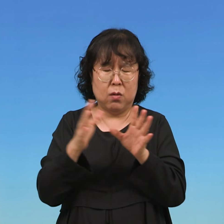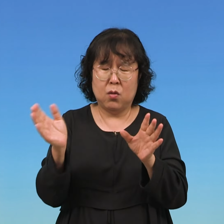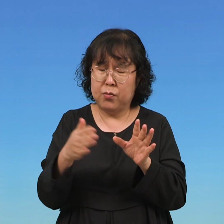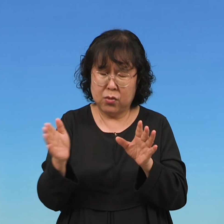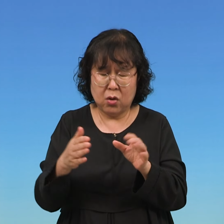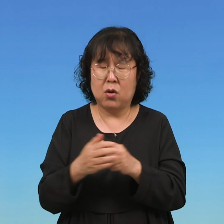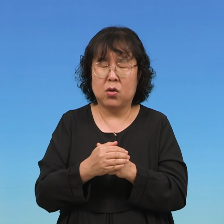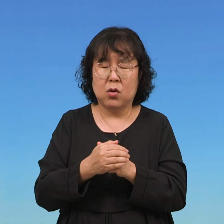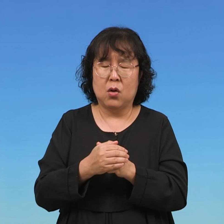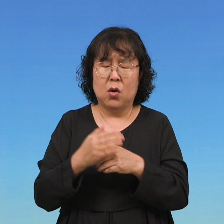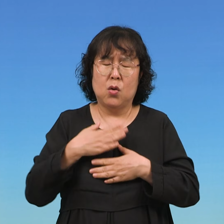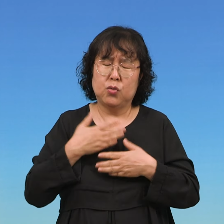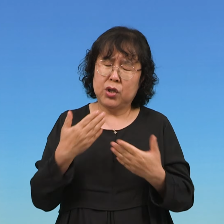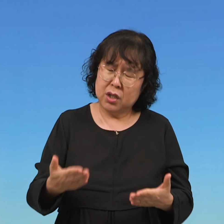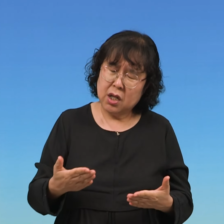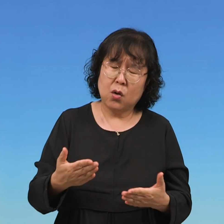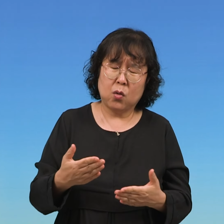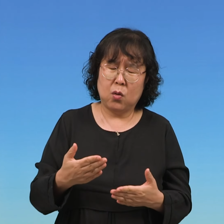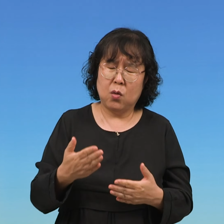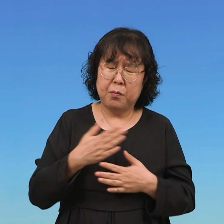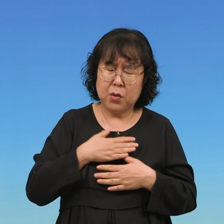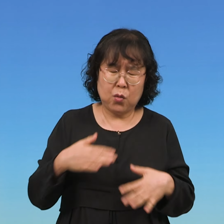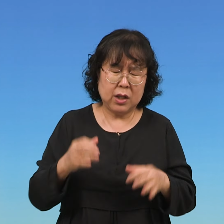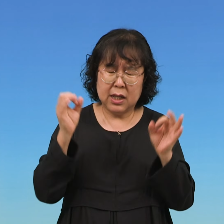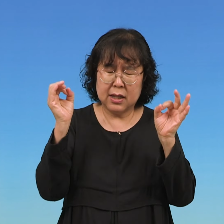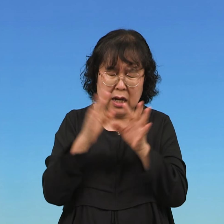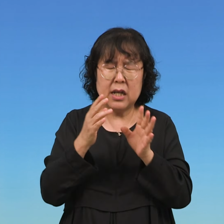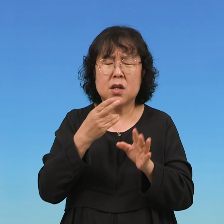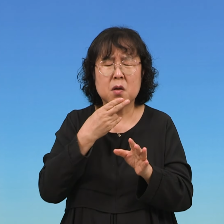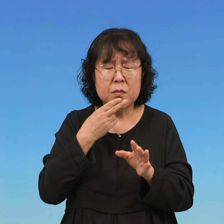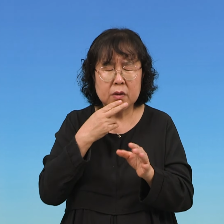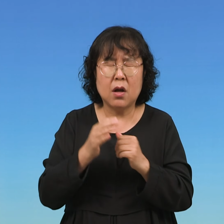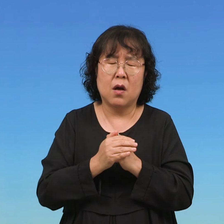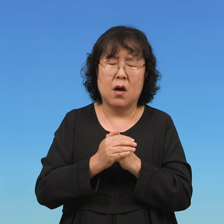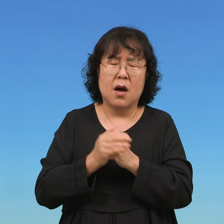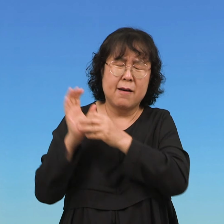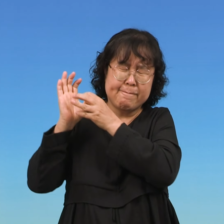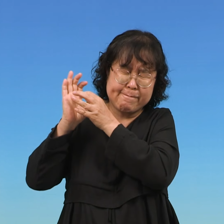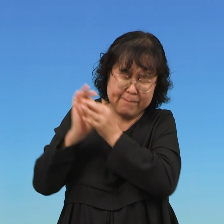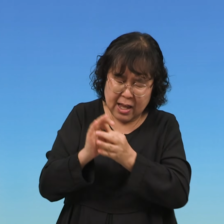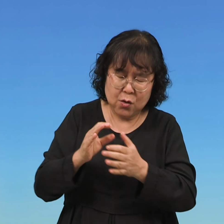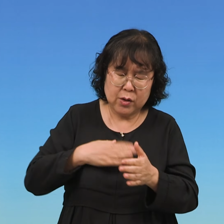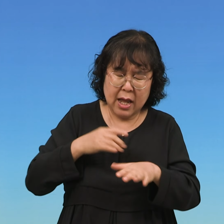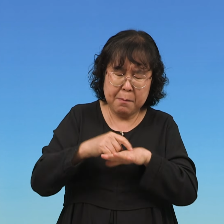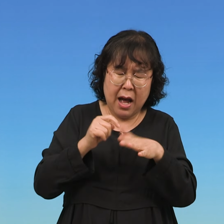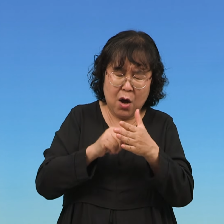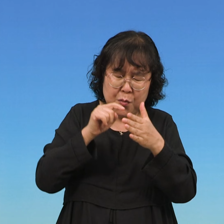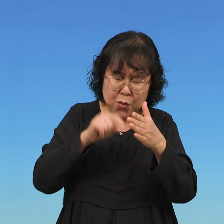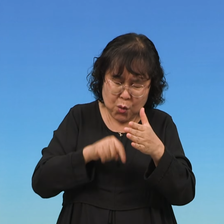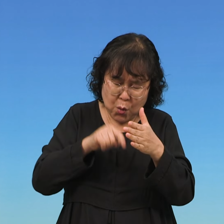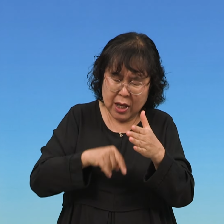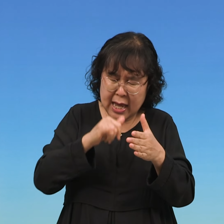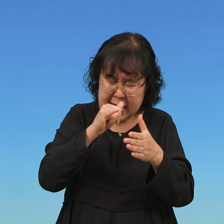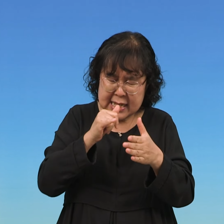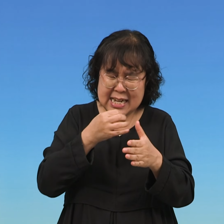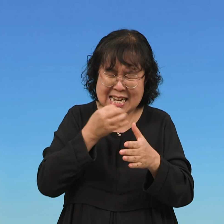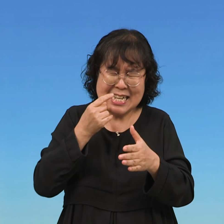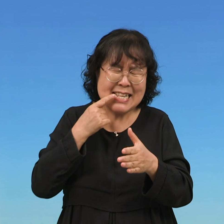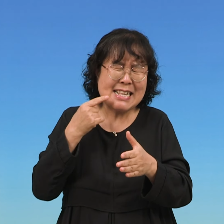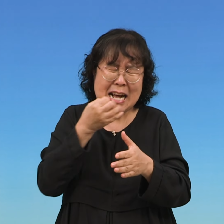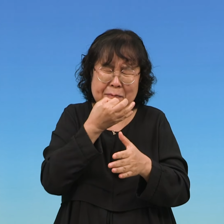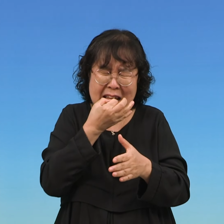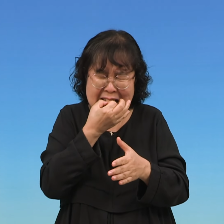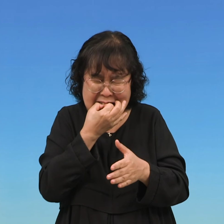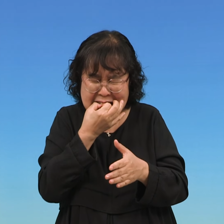피곤이 없어지는게 아니고 쉬는 하고이 피곤이 없어지는 것이 아니라 끊임없이 우리 내면에 있는이 본능이 탐욕을